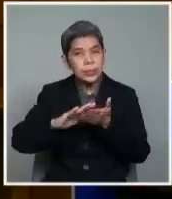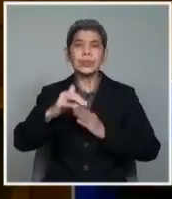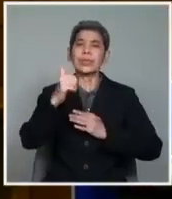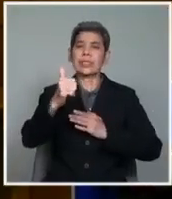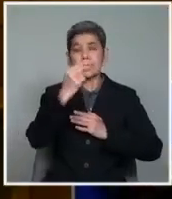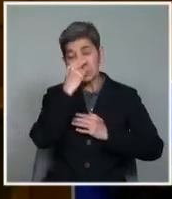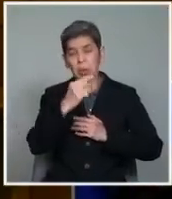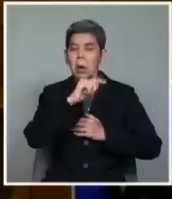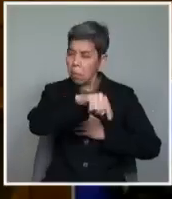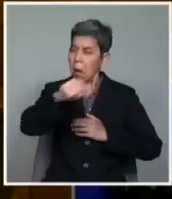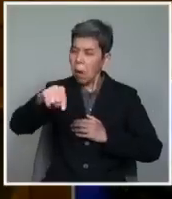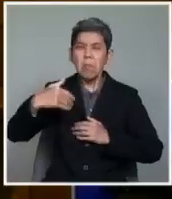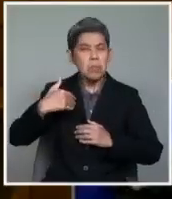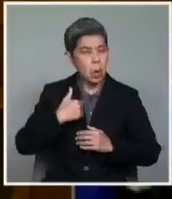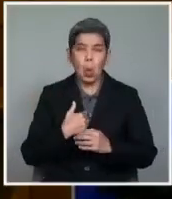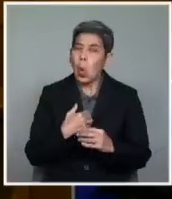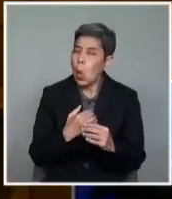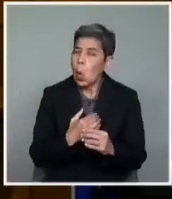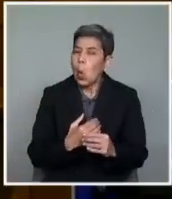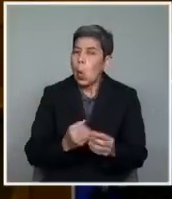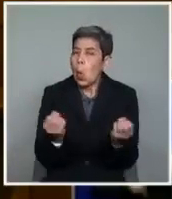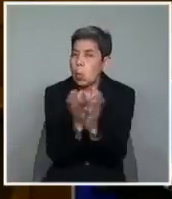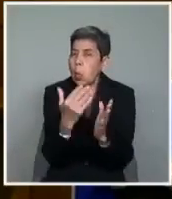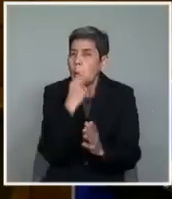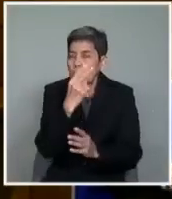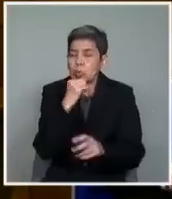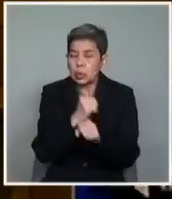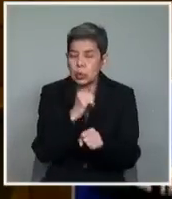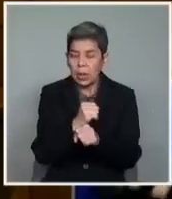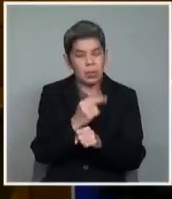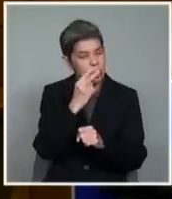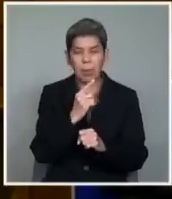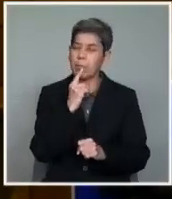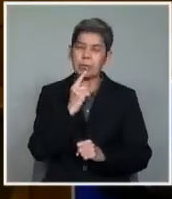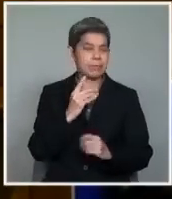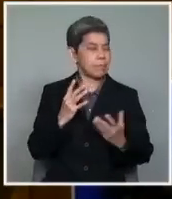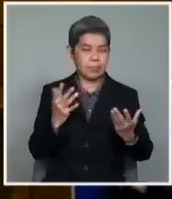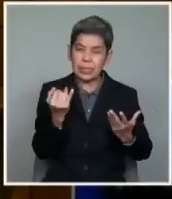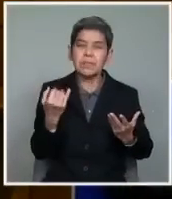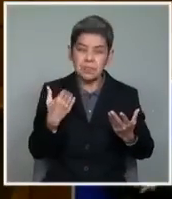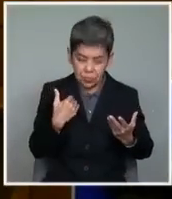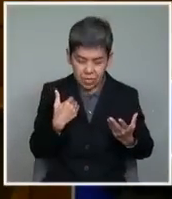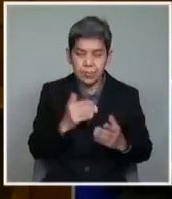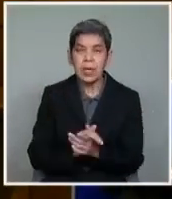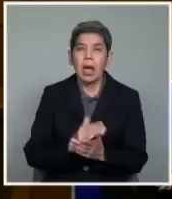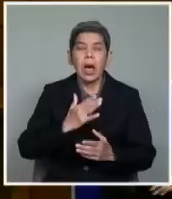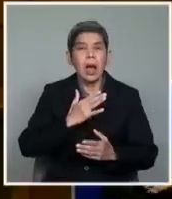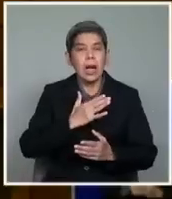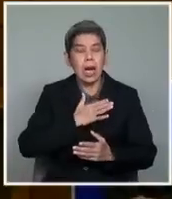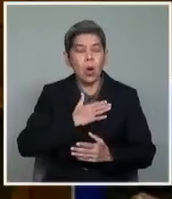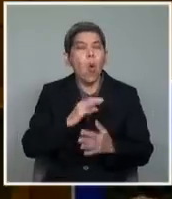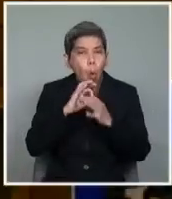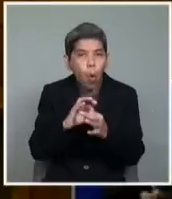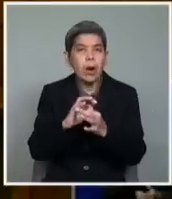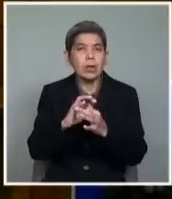ครับแต่บางแห่งก็ยังมีความรุนแรงเกิดขึ้นอยู่ปฏิบัติในสิ่งที่ไม่สมควรนะครับเพราะนั้นผมก็เป็นห่ว